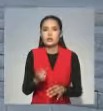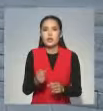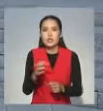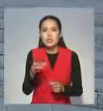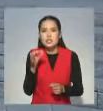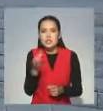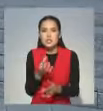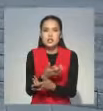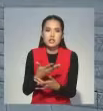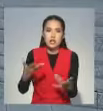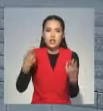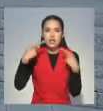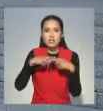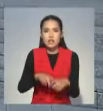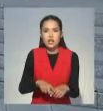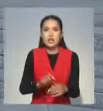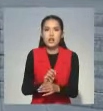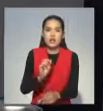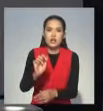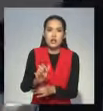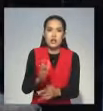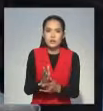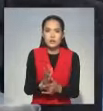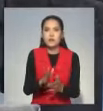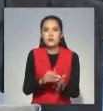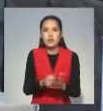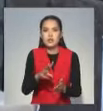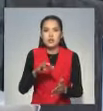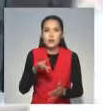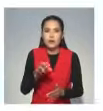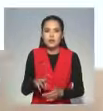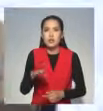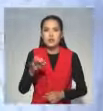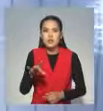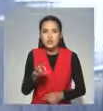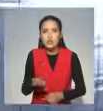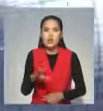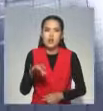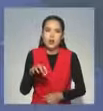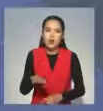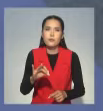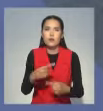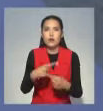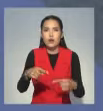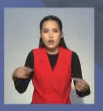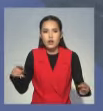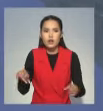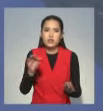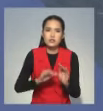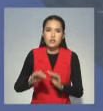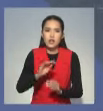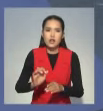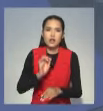средства защиты, одноразовую посуду, воду, мази от ожогов, бинты и многое другое. Большинство составляющих удалось